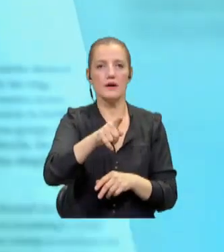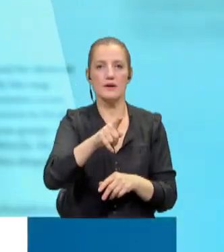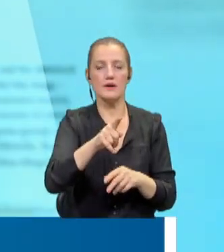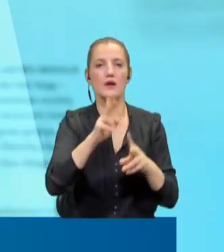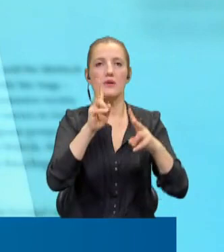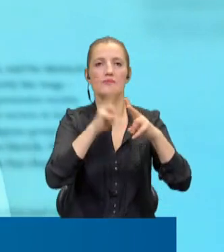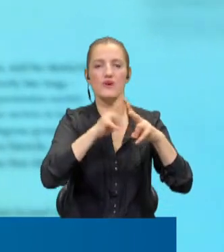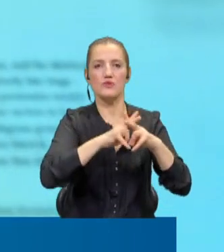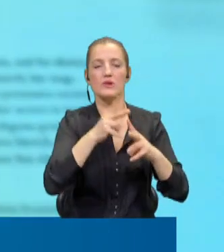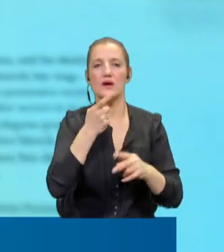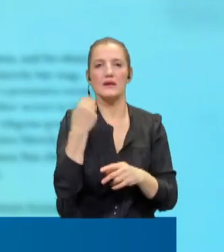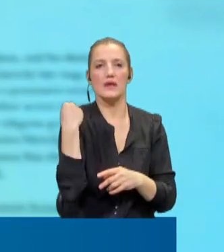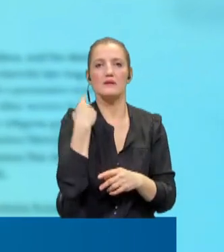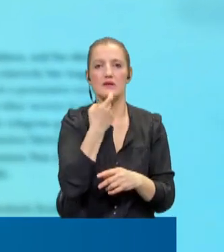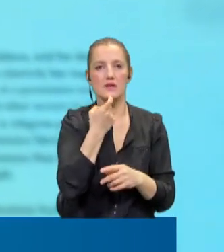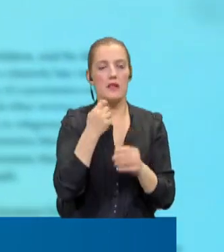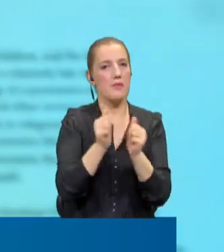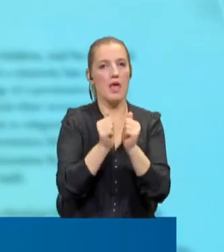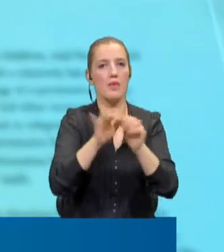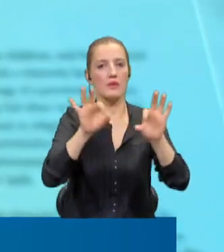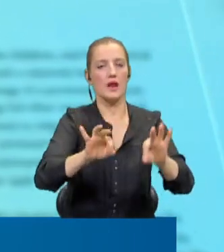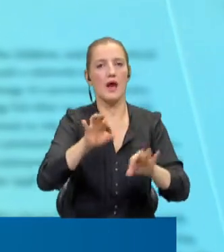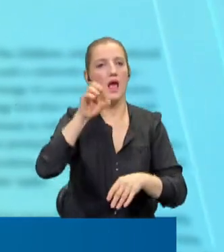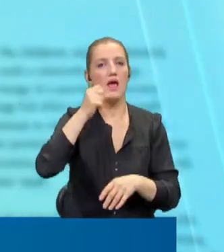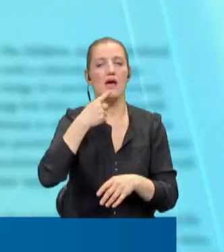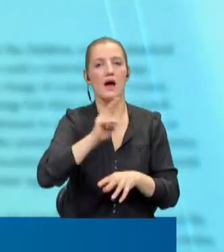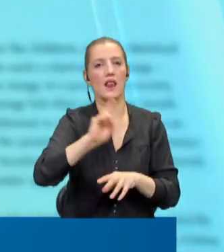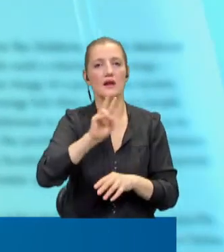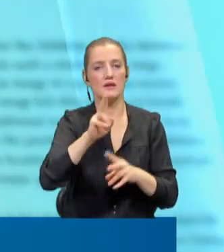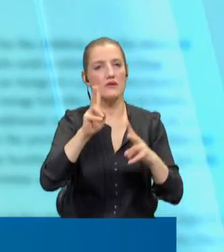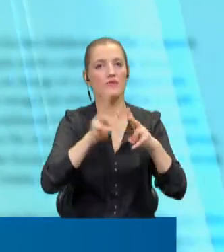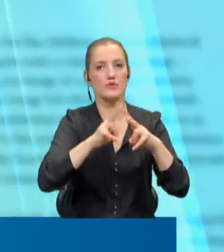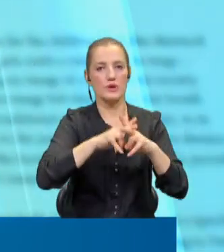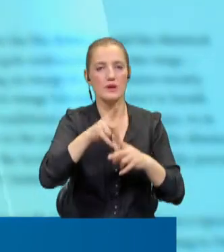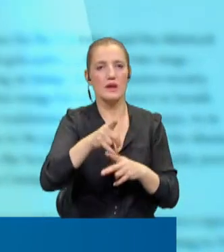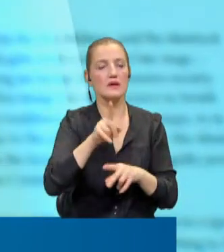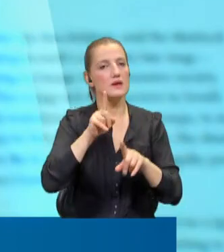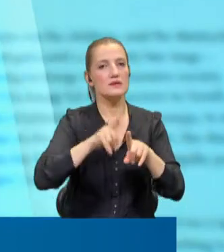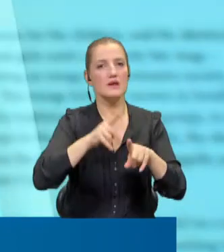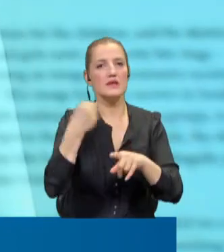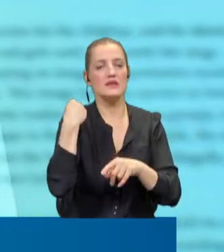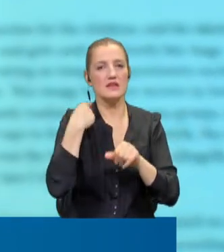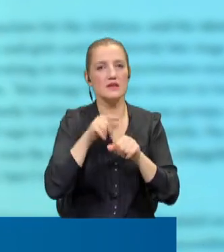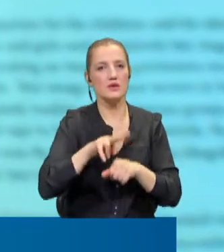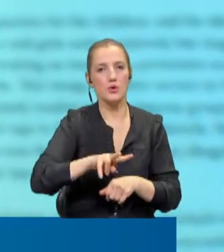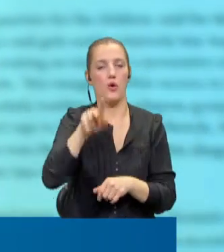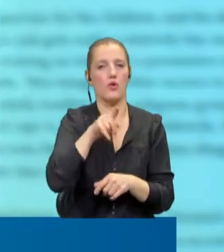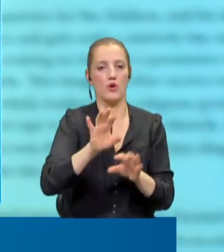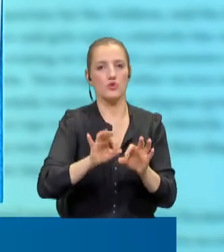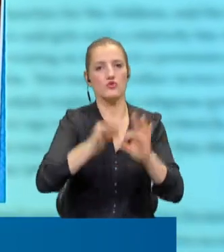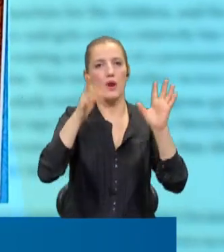dönemi yeni yılla birlikte başladı elektrik tüketimini fatura faturalandırma da izlenecek yeni yöntem şöyle